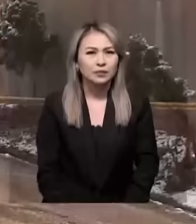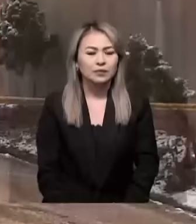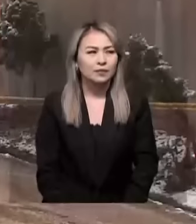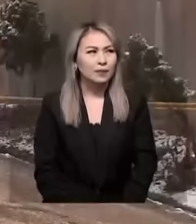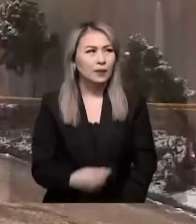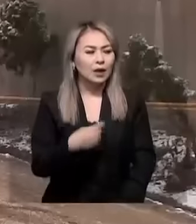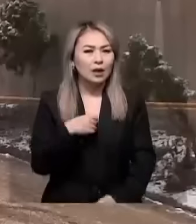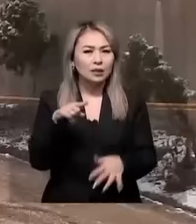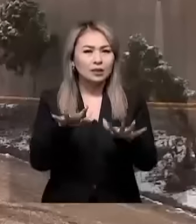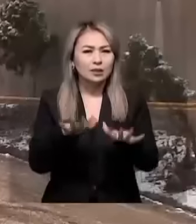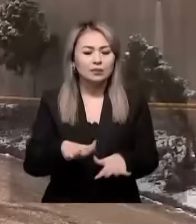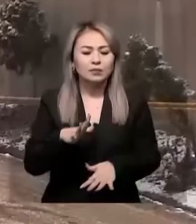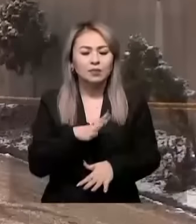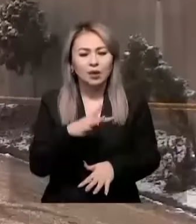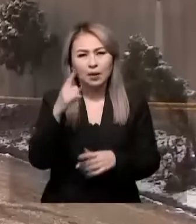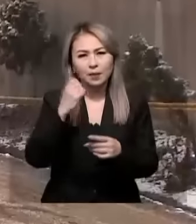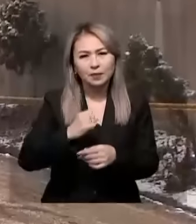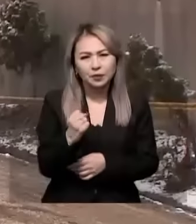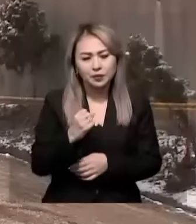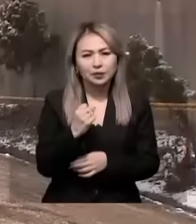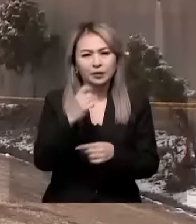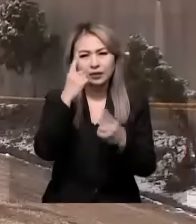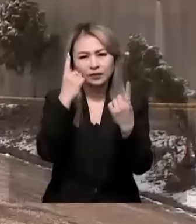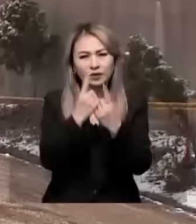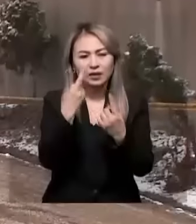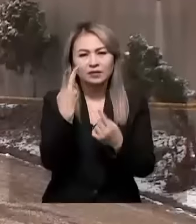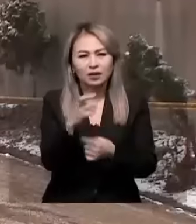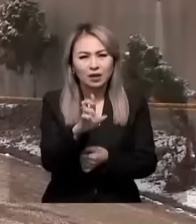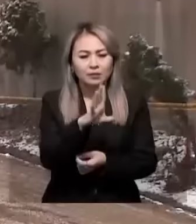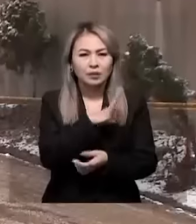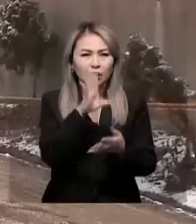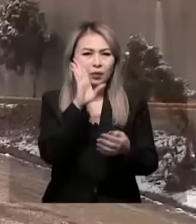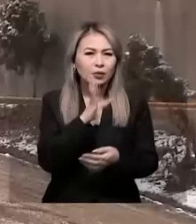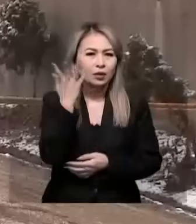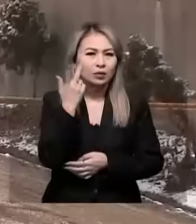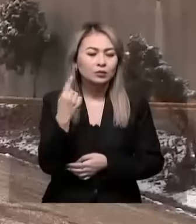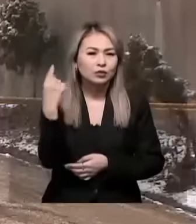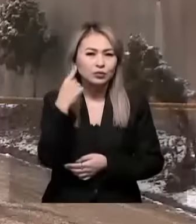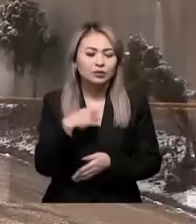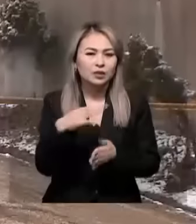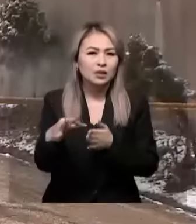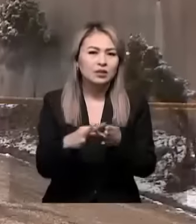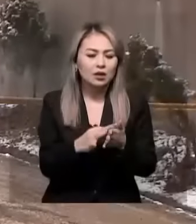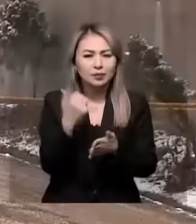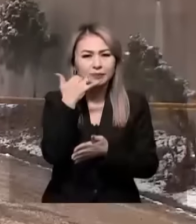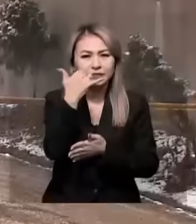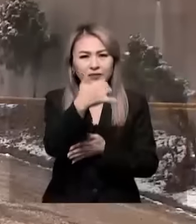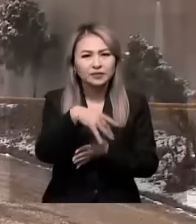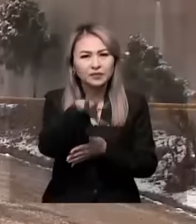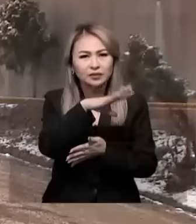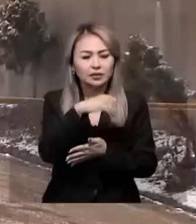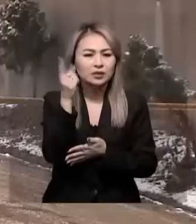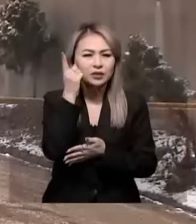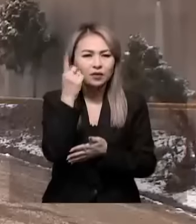Бұл үйде менің досым егіз бауырымен және әке шешесімен тұратын. Таңертең осындай хабарды естіген соң бірден қоңырау шалдым. Барлығының